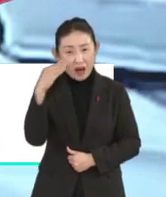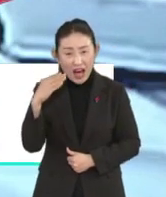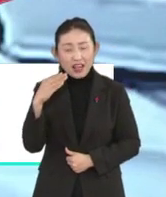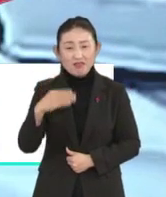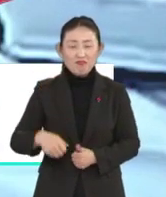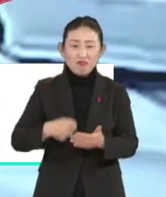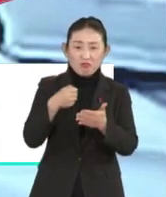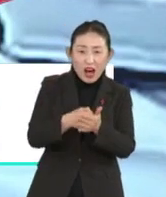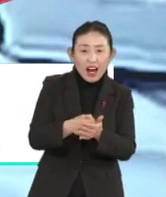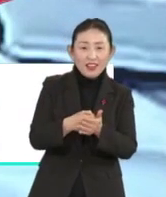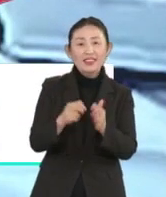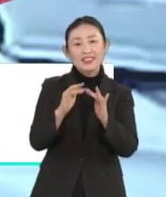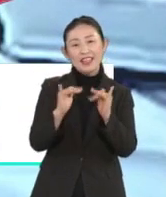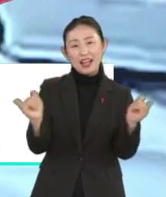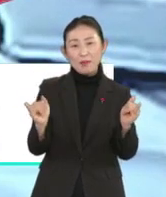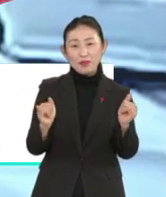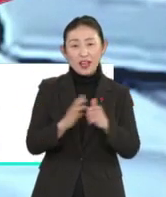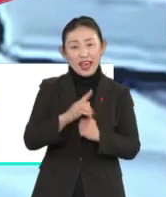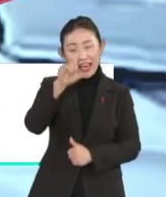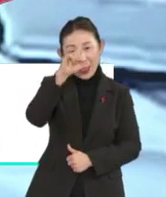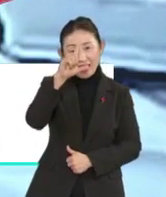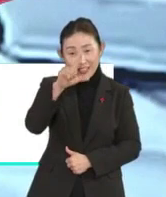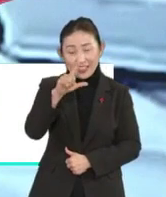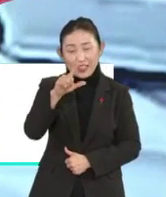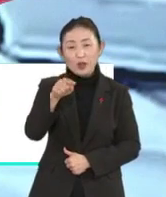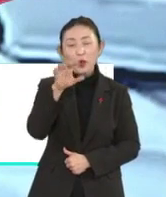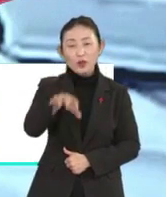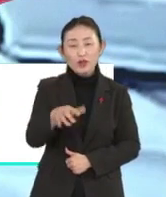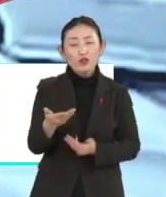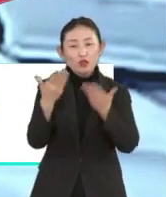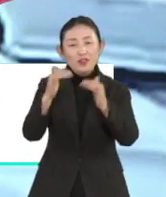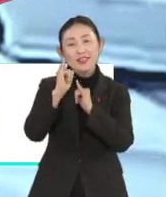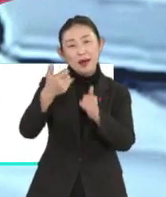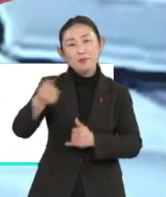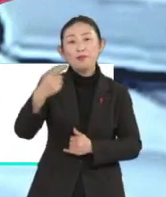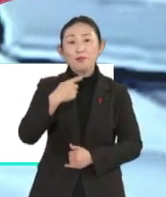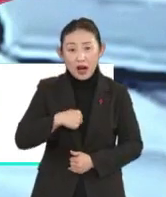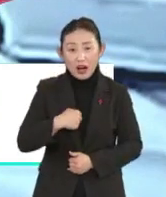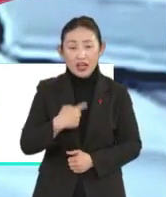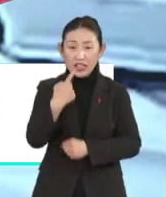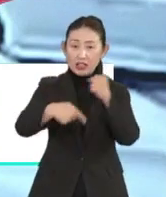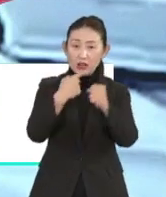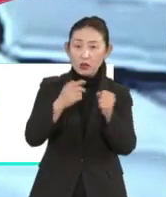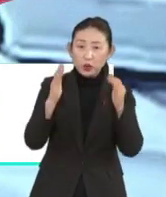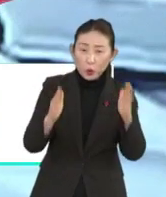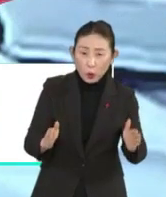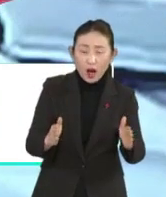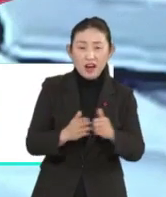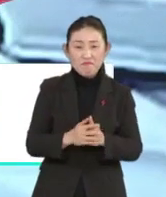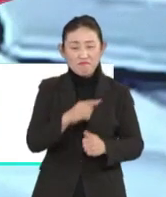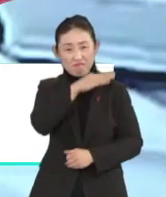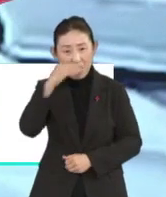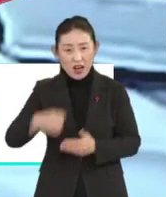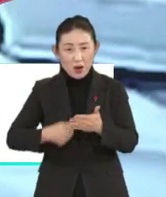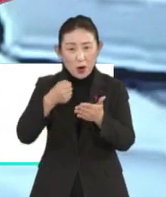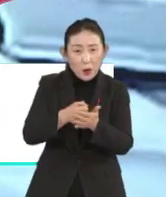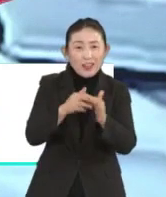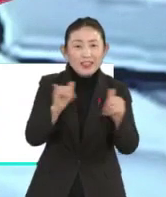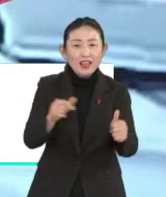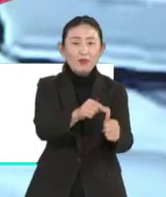발굴한 의인들이 두 차례나 LG 의인상을 수상하기도 했습니다 2022년 한 해 동안 벌어진 착한 사람들의 이야기를